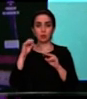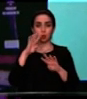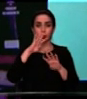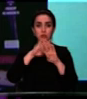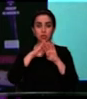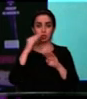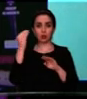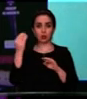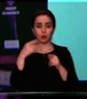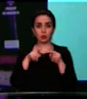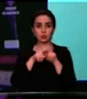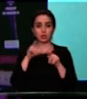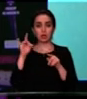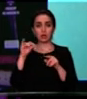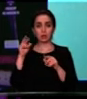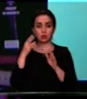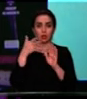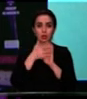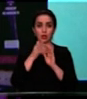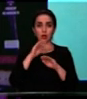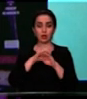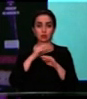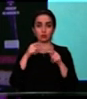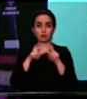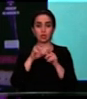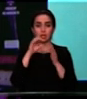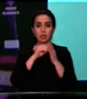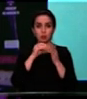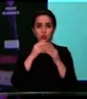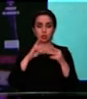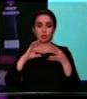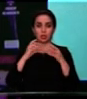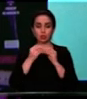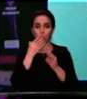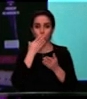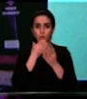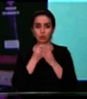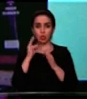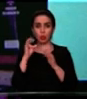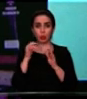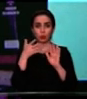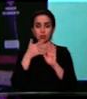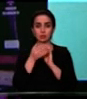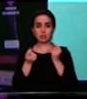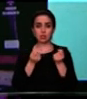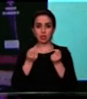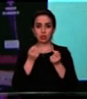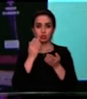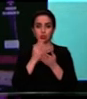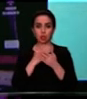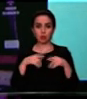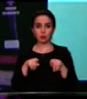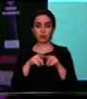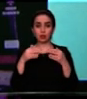kimyoviy jadvaldagi radioaktiv elementlarning yemirilishi natijasida o'zidan nurlar va zarrachalar chiqarib,